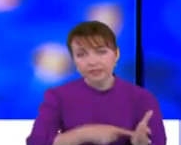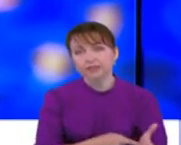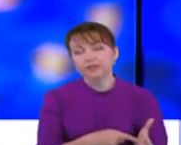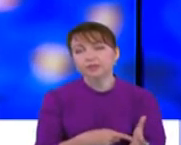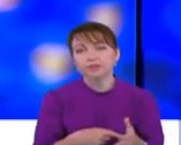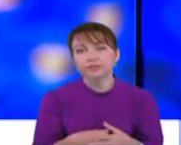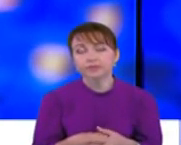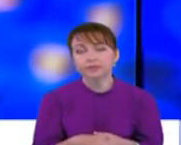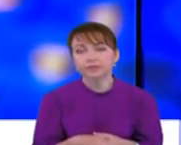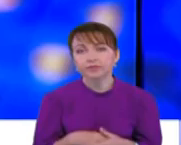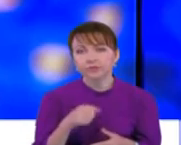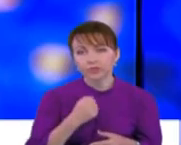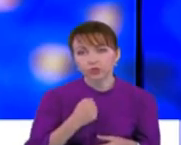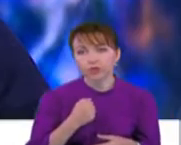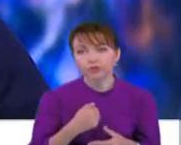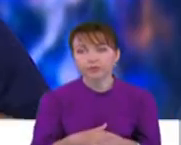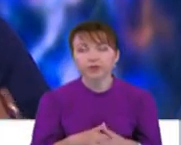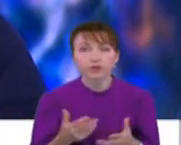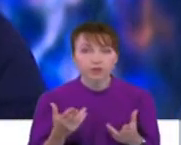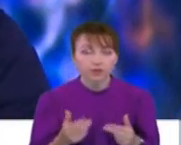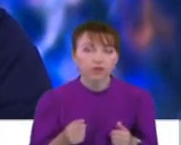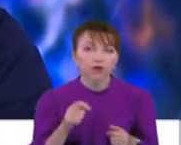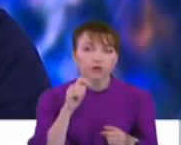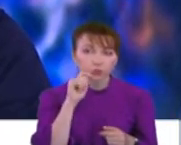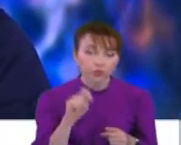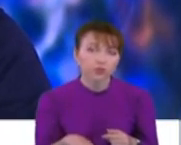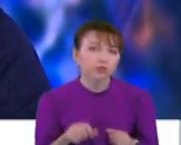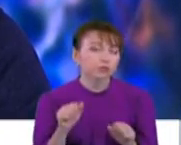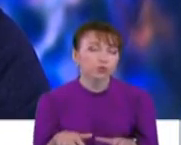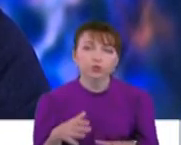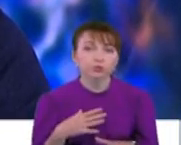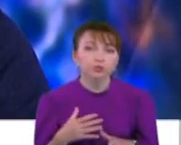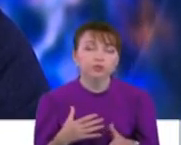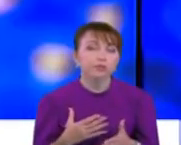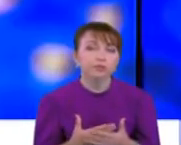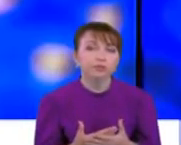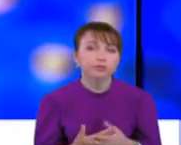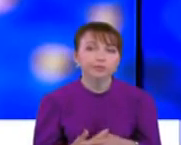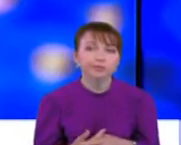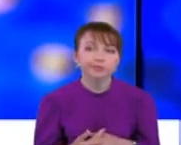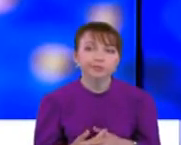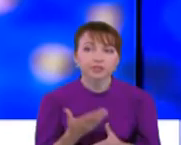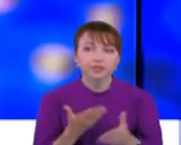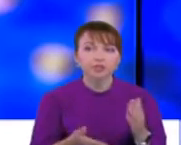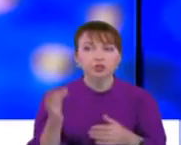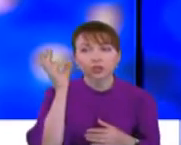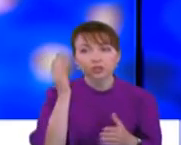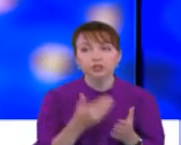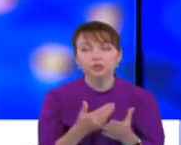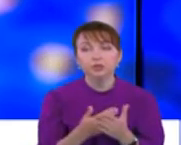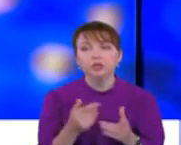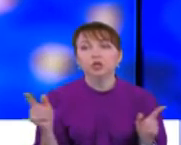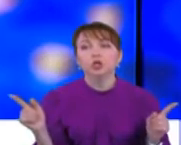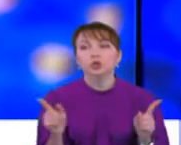Події тих, хто відбувається в Україні, мається на увазі? Так, України там може бути до, ну, якщо згадати, наприклад,